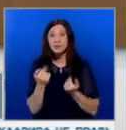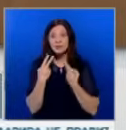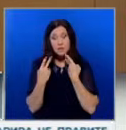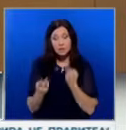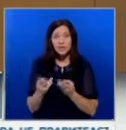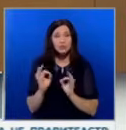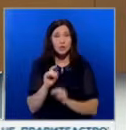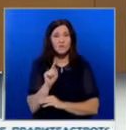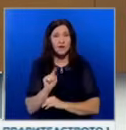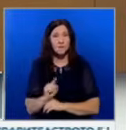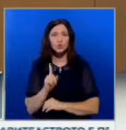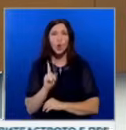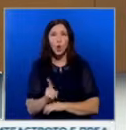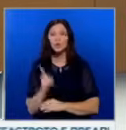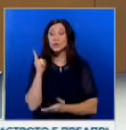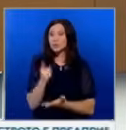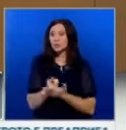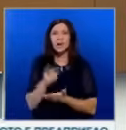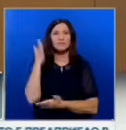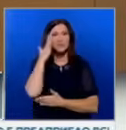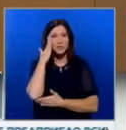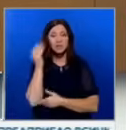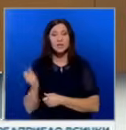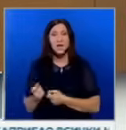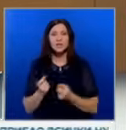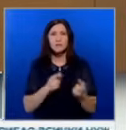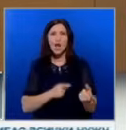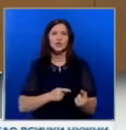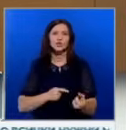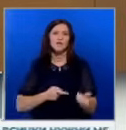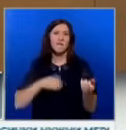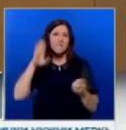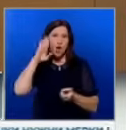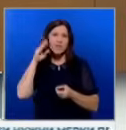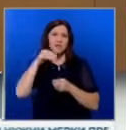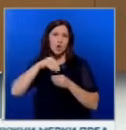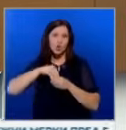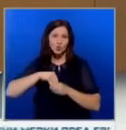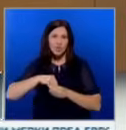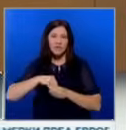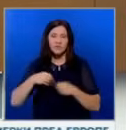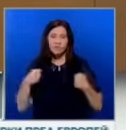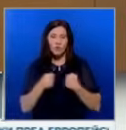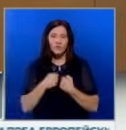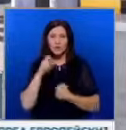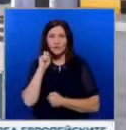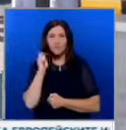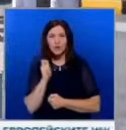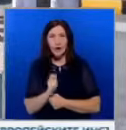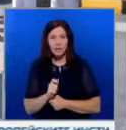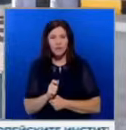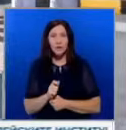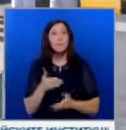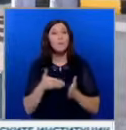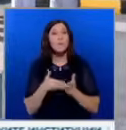разглежда такъв въпрос, който да задължава страните да изпращат въоръжени сили и да участват в конфликта в Украина.